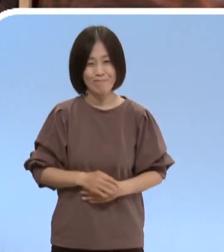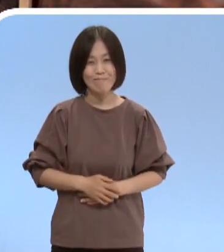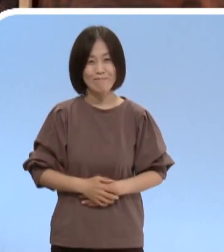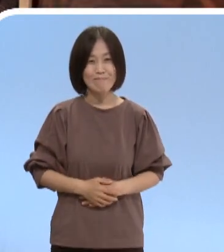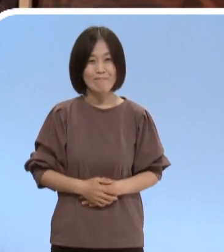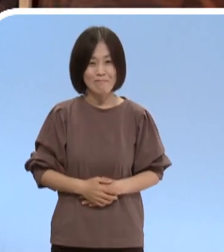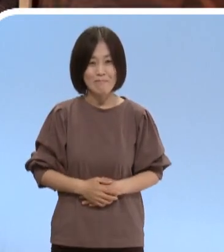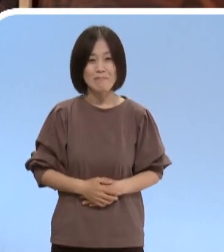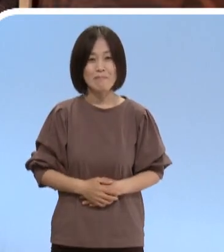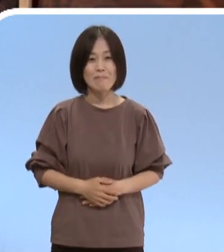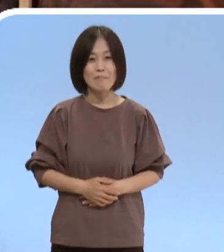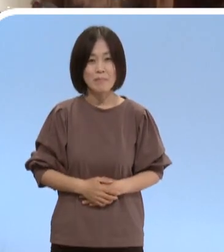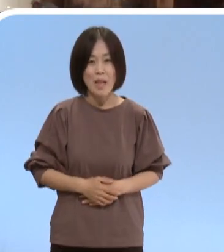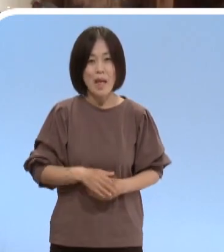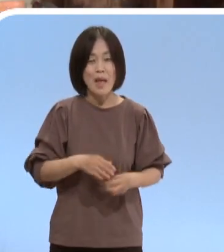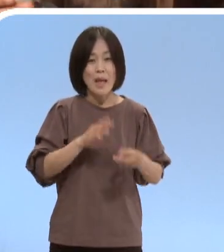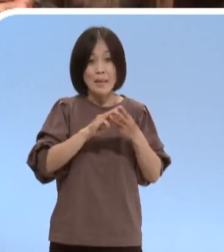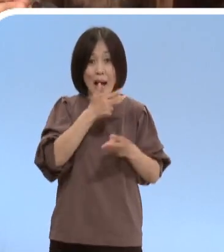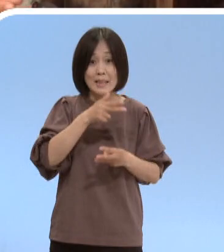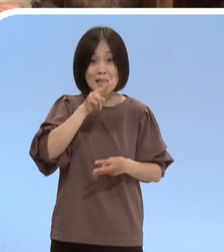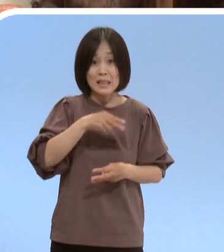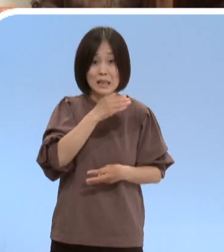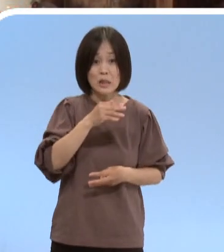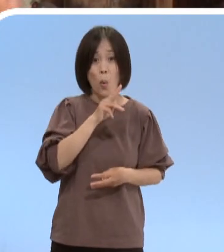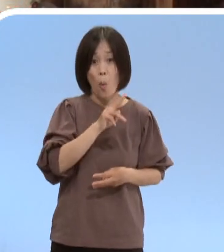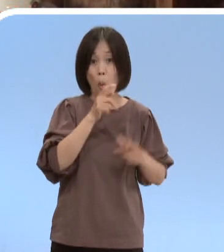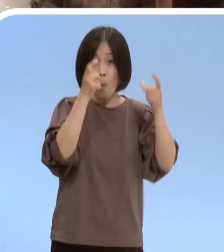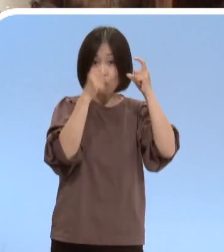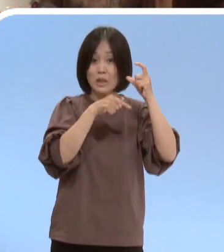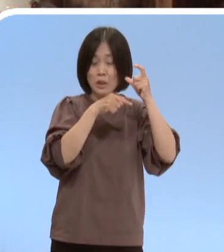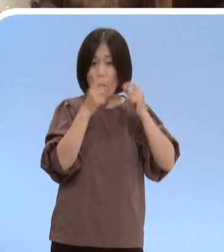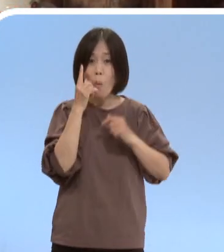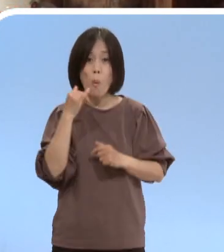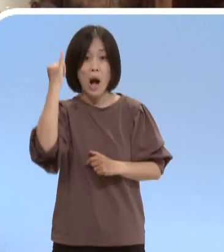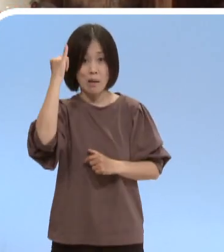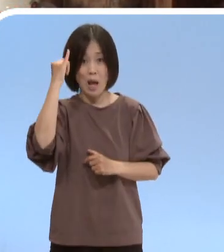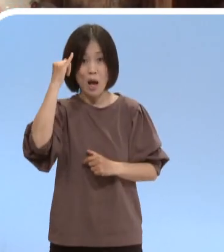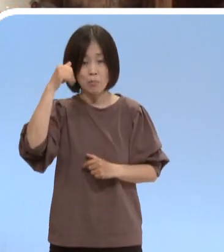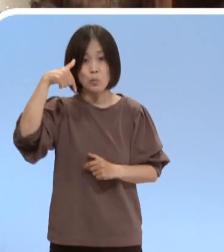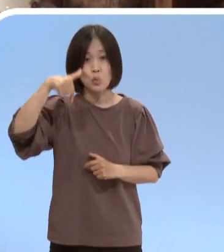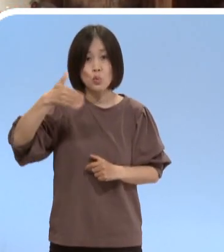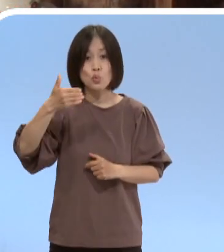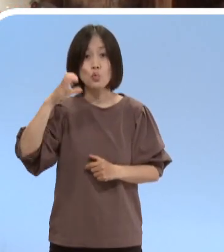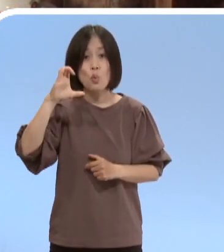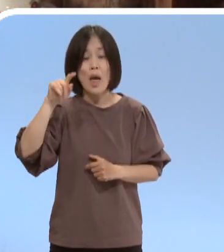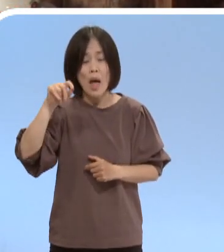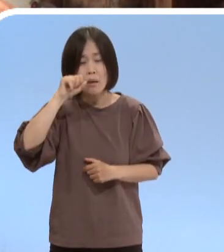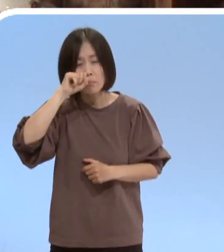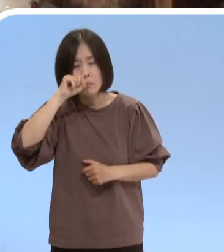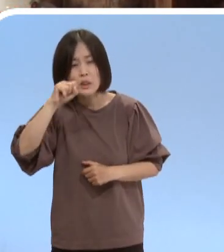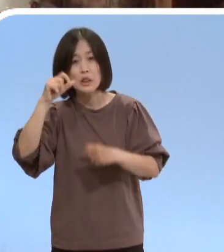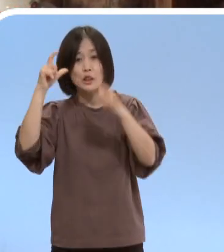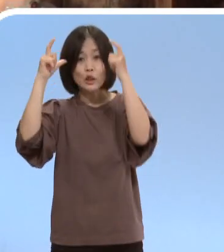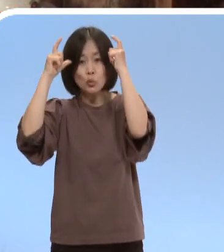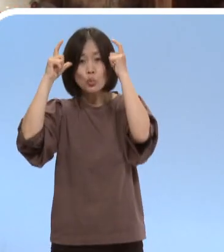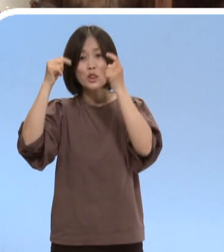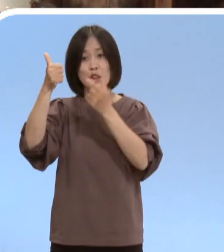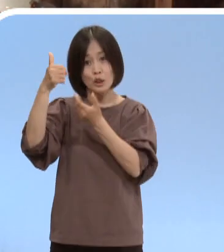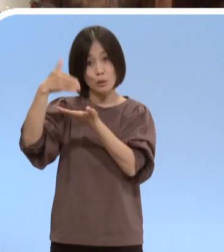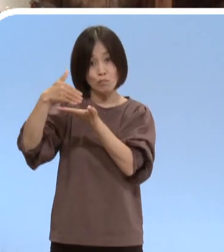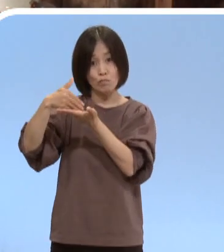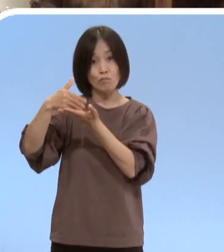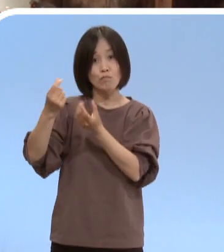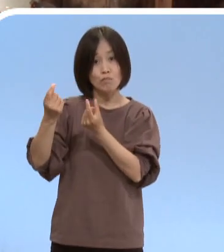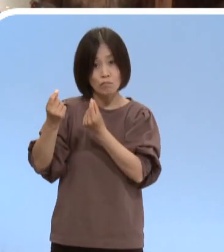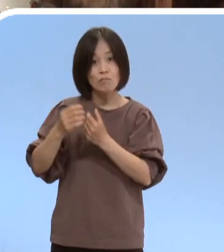だね。 田尻号の元お母さんの福江、うん、福江さんは、うん、いい牛だって松蔵